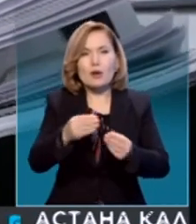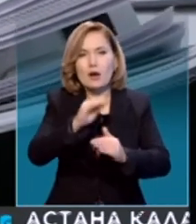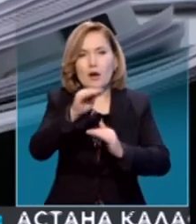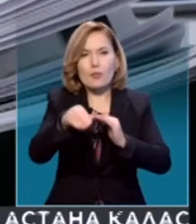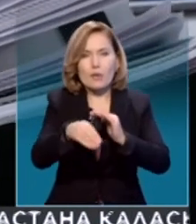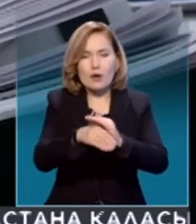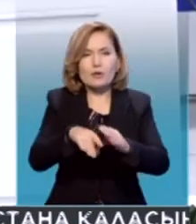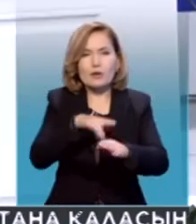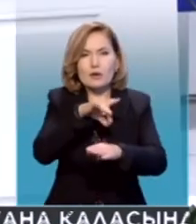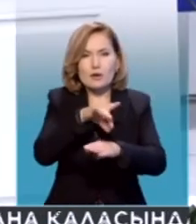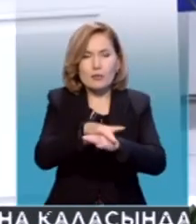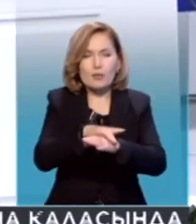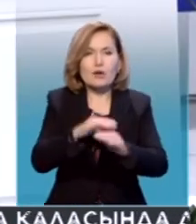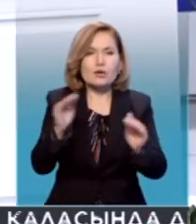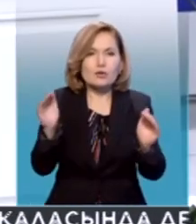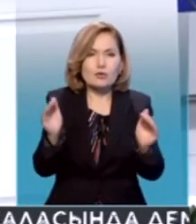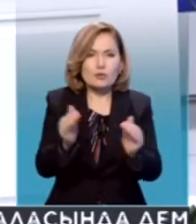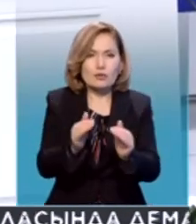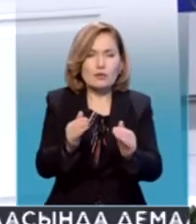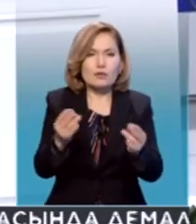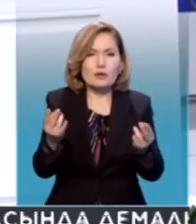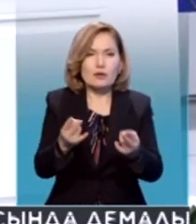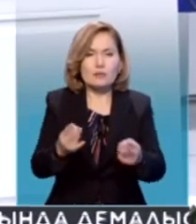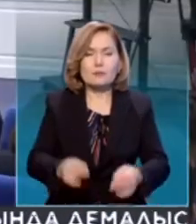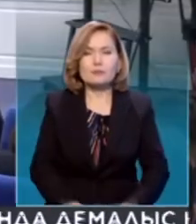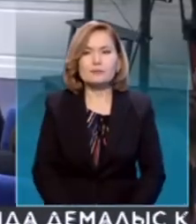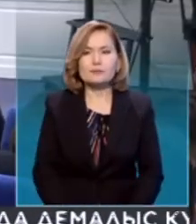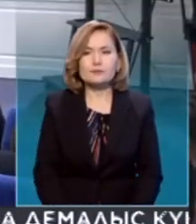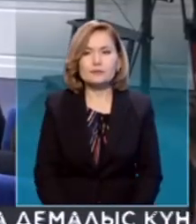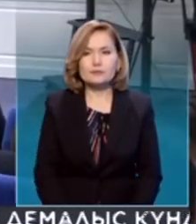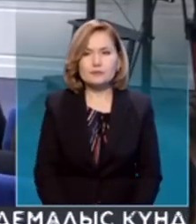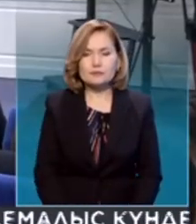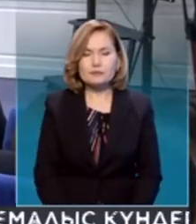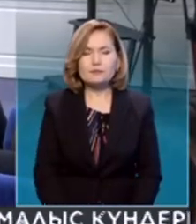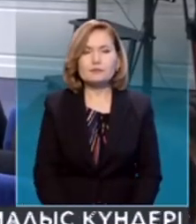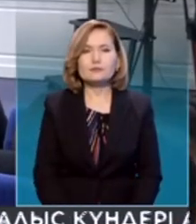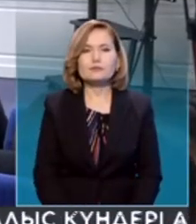жемқорлық деректерінің алдын алу. Фариза Мұсақызы, Ержан Жаңбырбай, ұлттық арна, Қонаев.